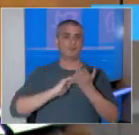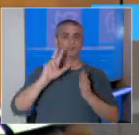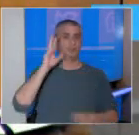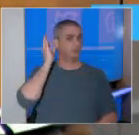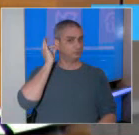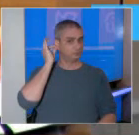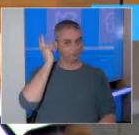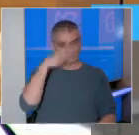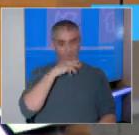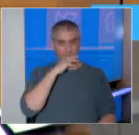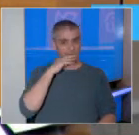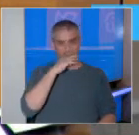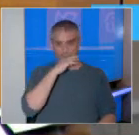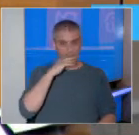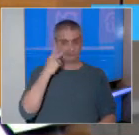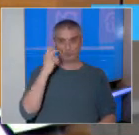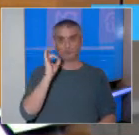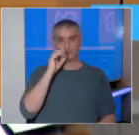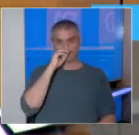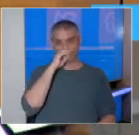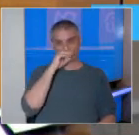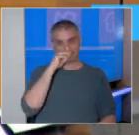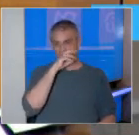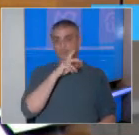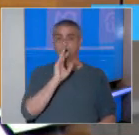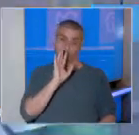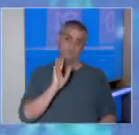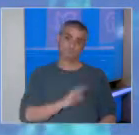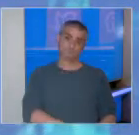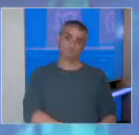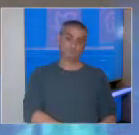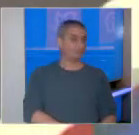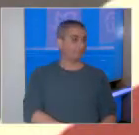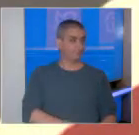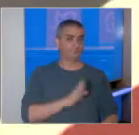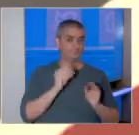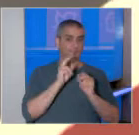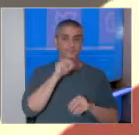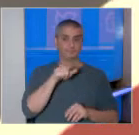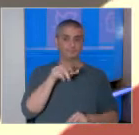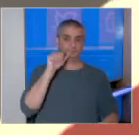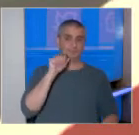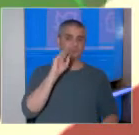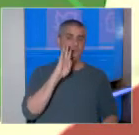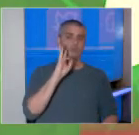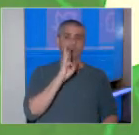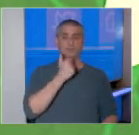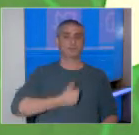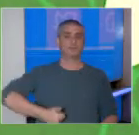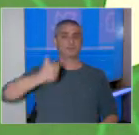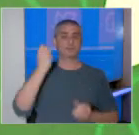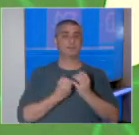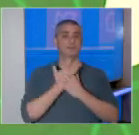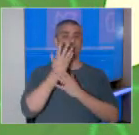זה הצעת חוק. מתוך הבנה של השלושים. זה הצעת חוק. זה הצעת חוק. אז גם זה ישו. ואיתנו בנושא הזה אסתי ביטון שושן, מנכלית